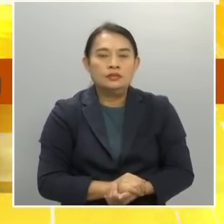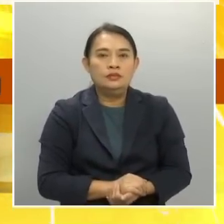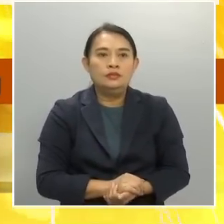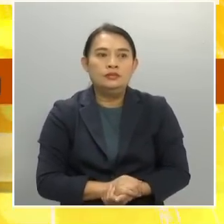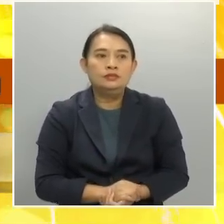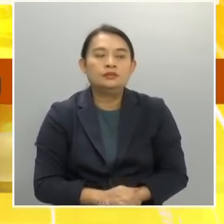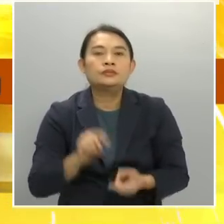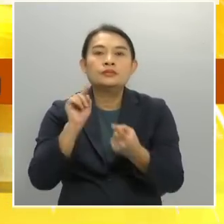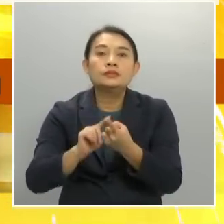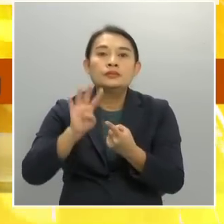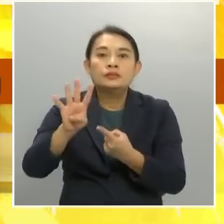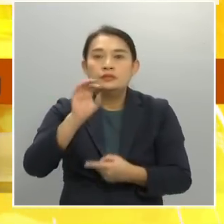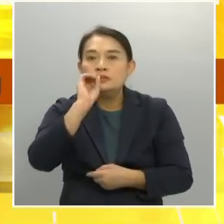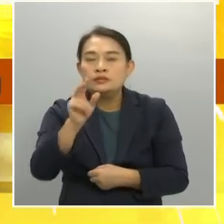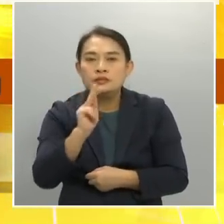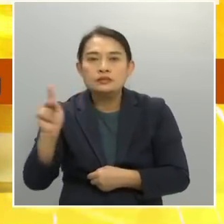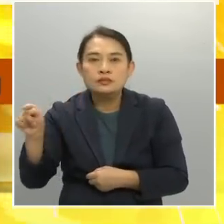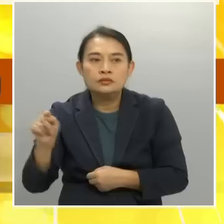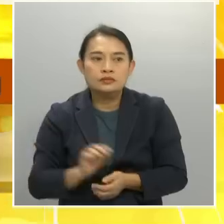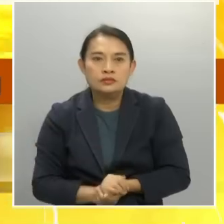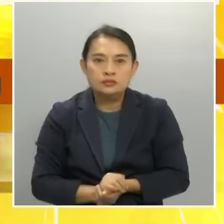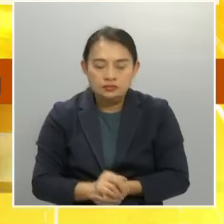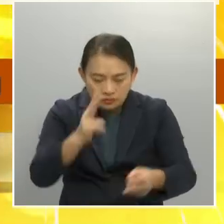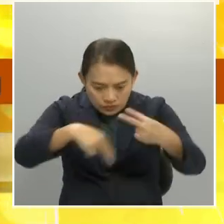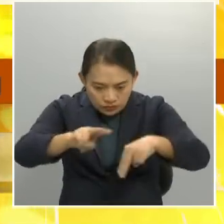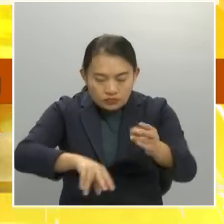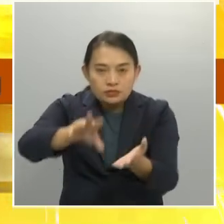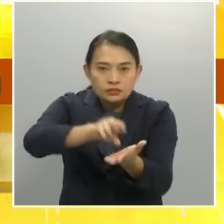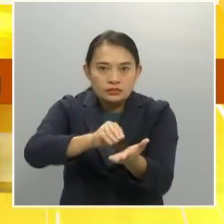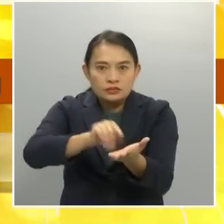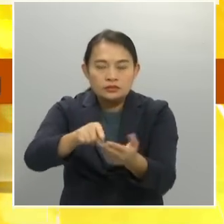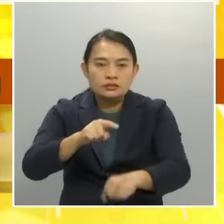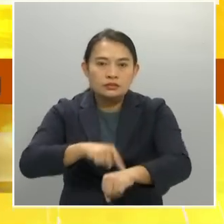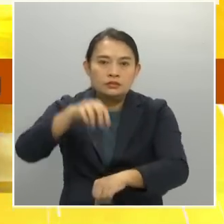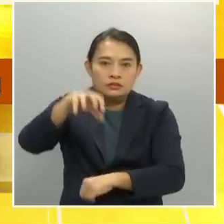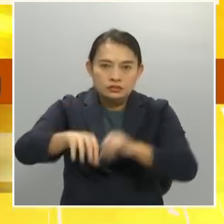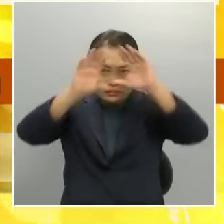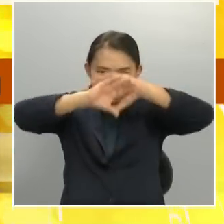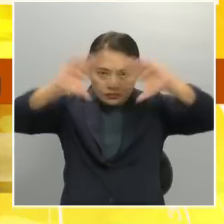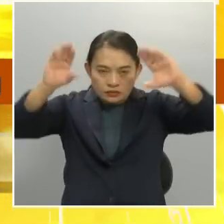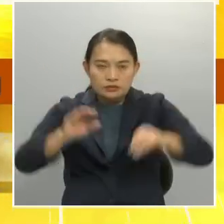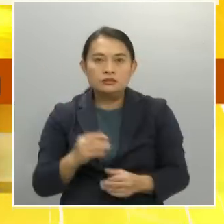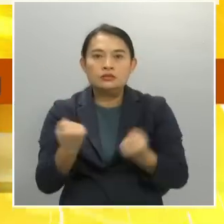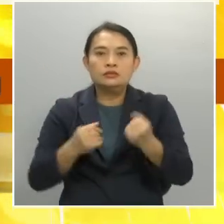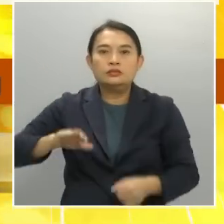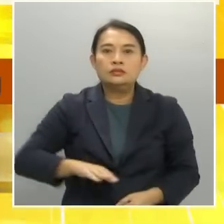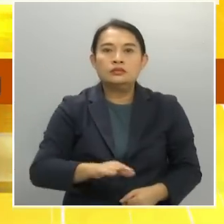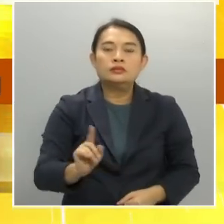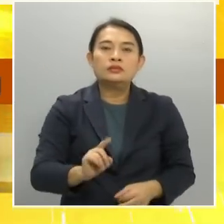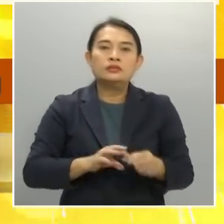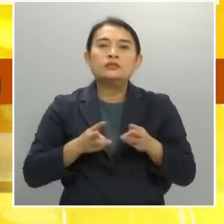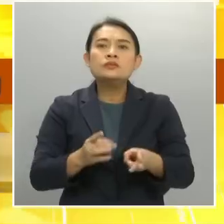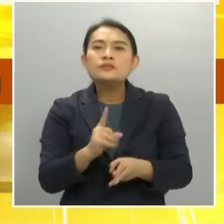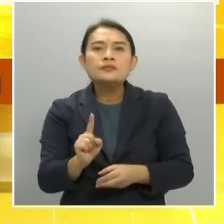บอกกกตว่ายังไงค่ะคุณส่งเจ้าหน้าที่ไปเก็บข้อมูลนับตั้งแต่เวลาออกจากทำเนียบรัฐบาลเส้นทางวิธีการเดินทางการ